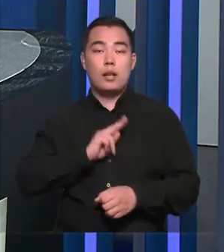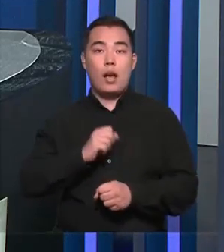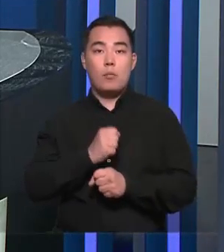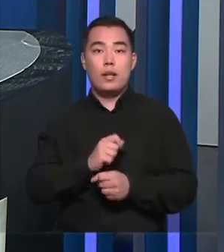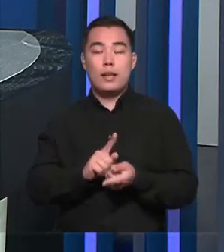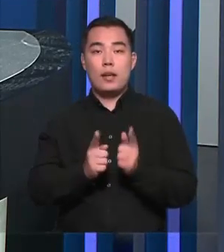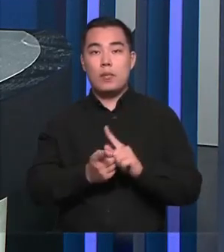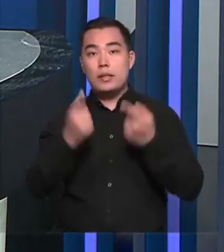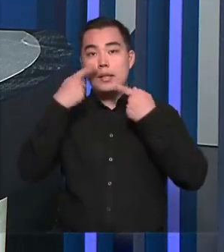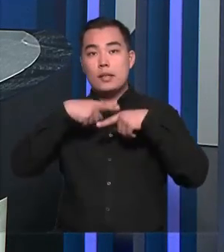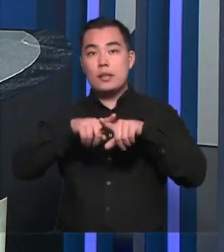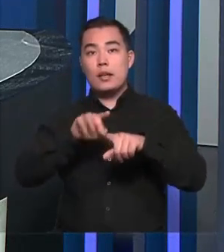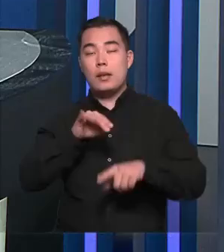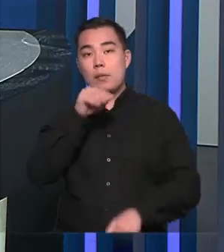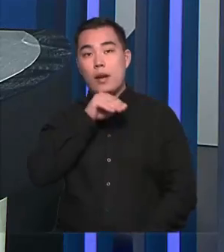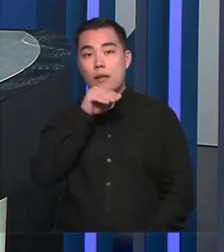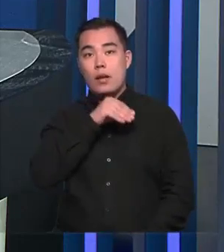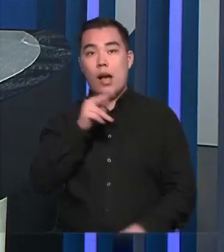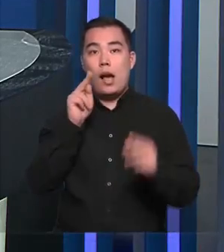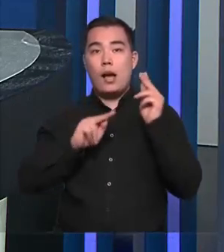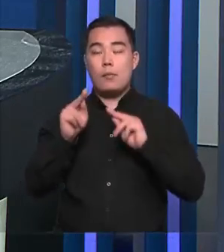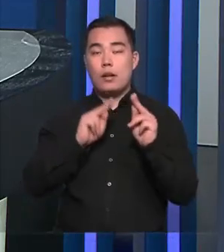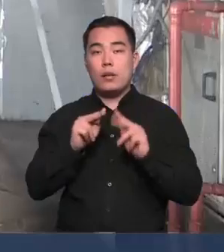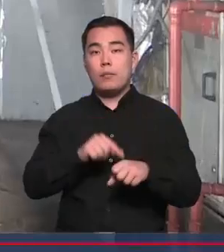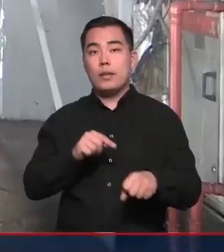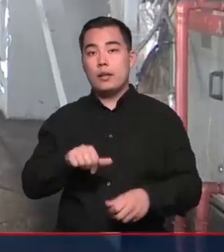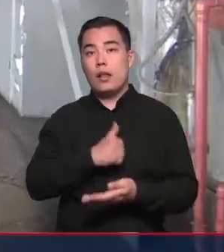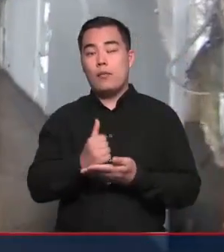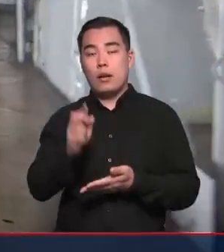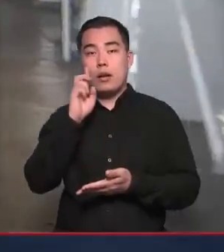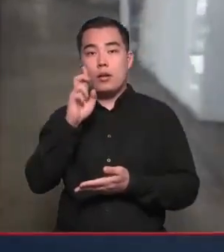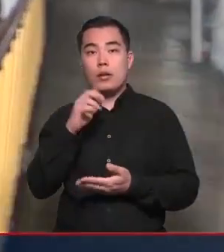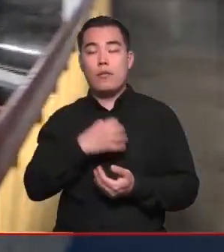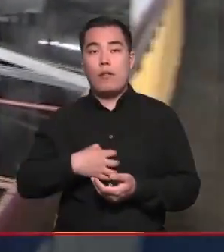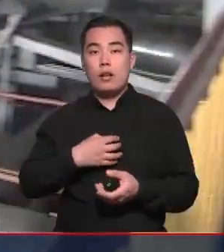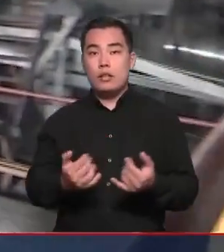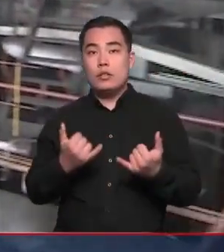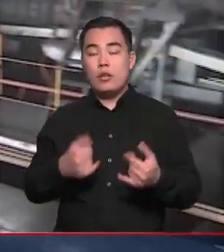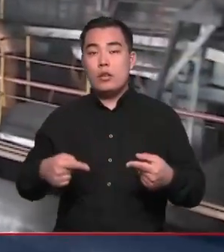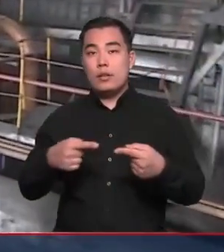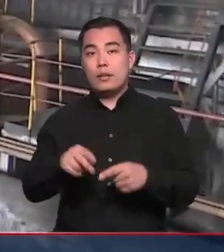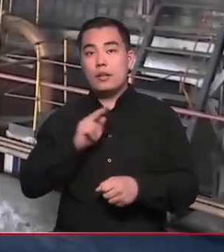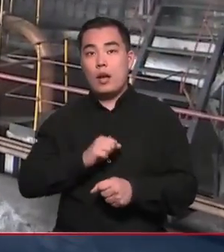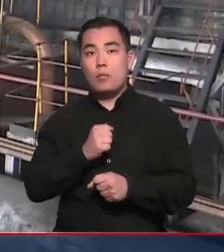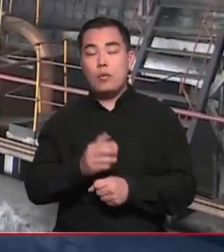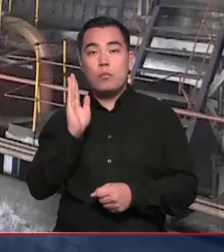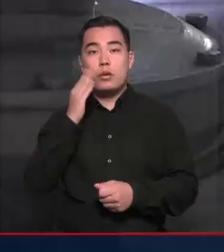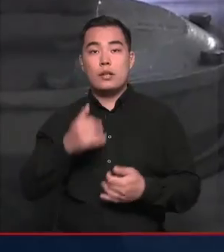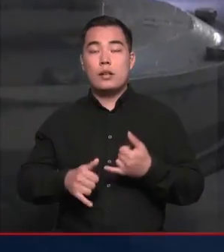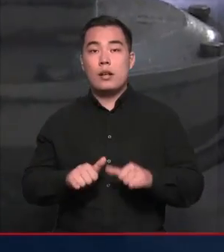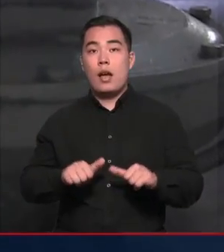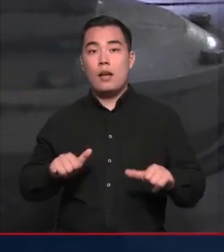реформу системы технического и профессионального образования. По мнению главы государства, важно сегодня содействовать продвижению в обществе